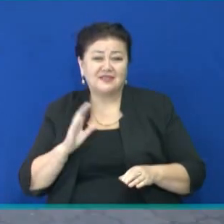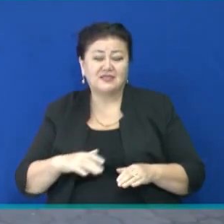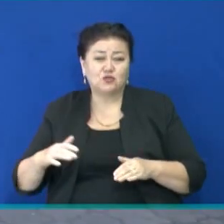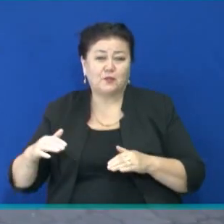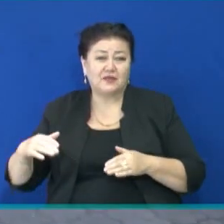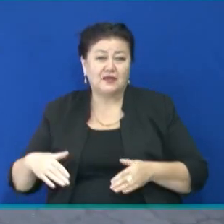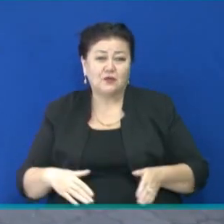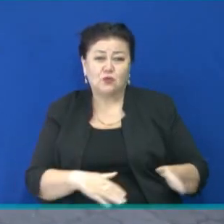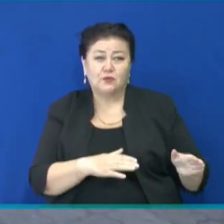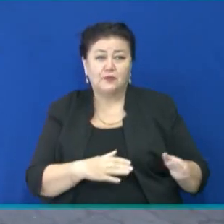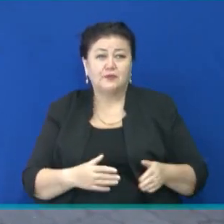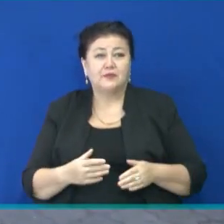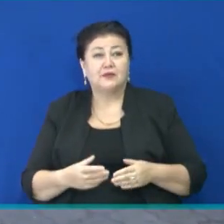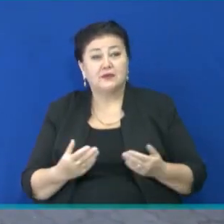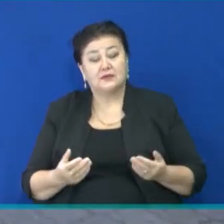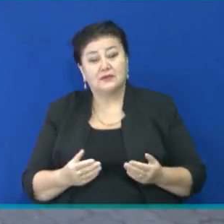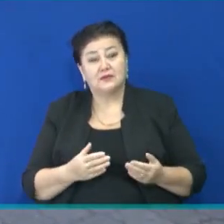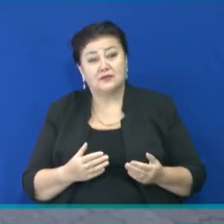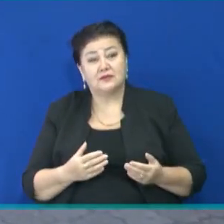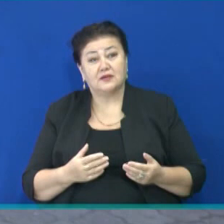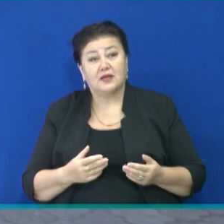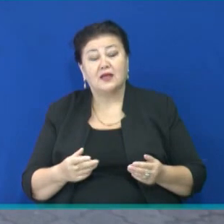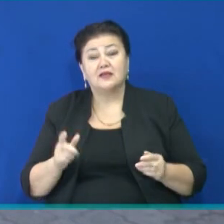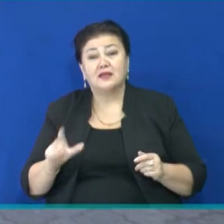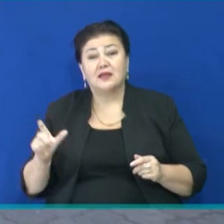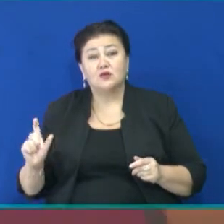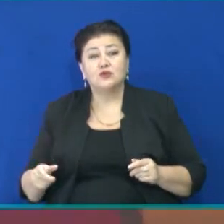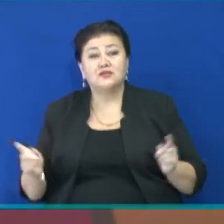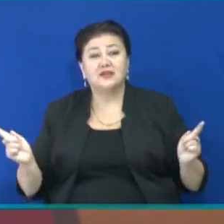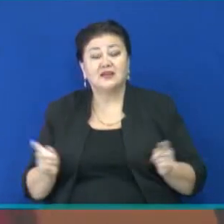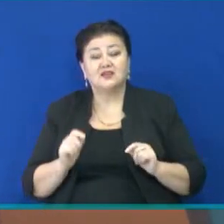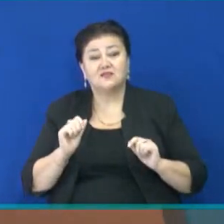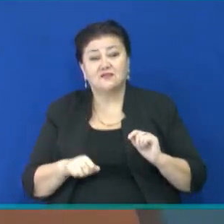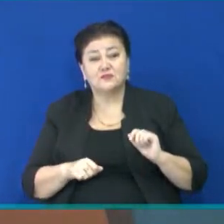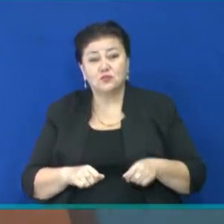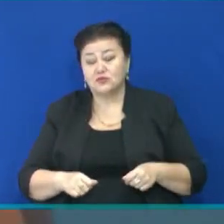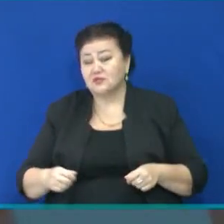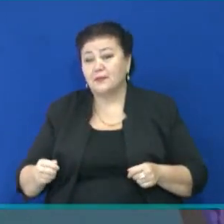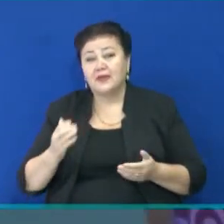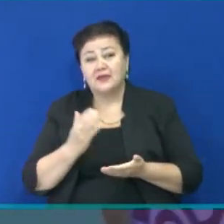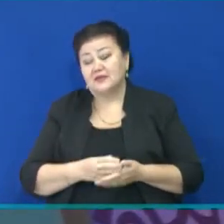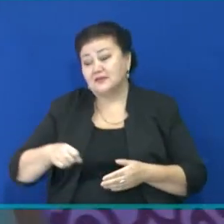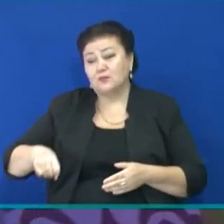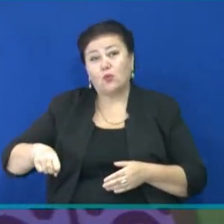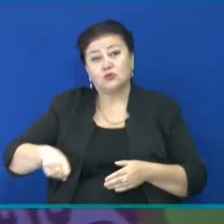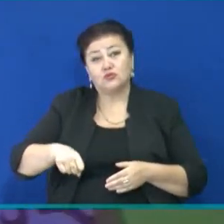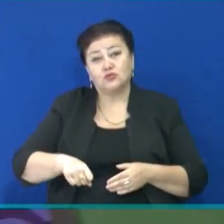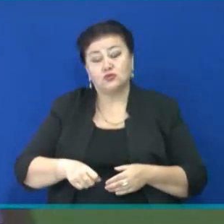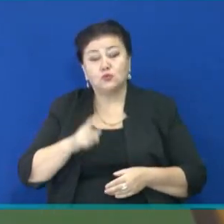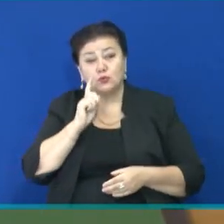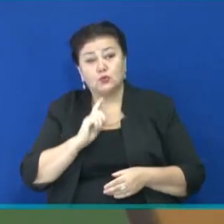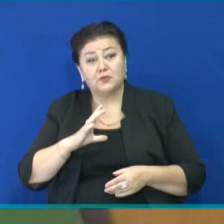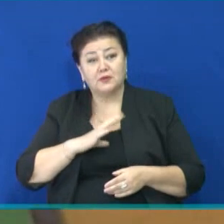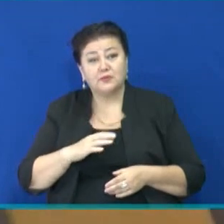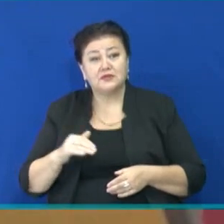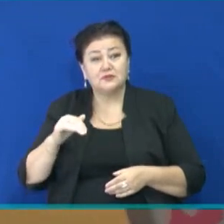әктеліп, баспалдақтары қалыпқа келтірілуде. Мүмкіндігі шектеулі жандарға арналған тұтқаларда орнатуда қарастырылған. Өткелдердегі жаңаша өзгерістер